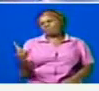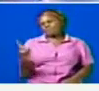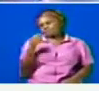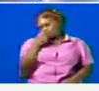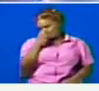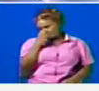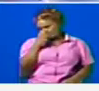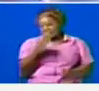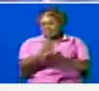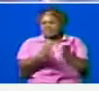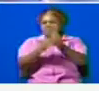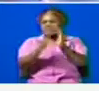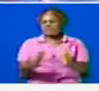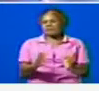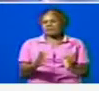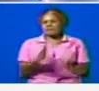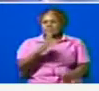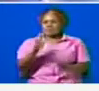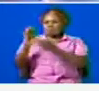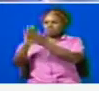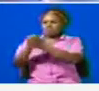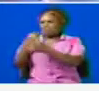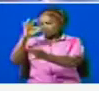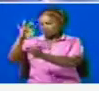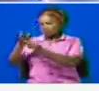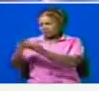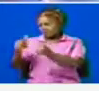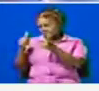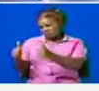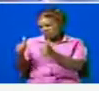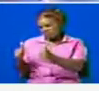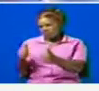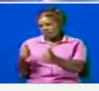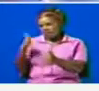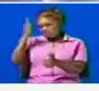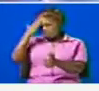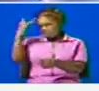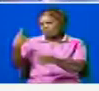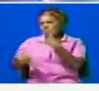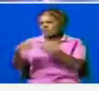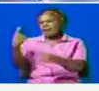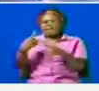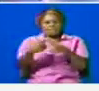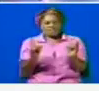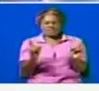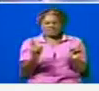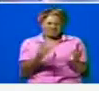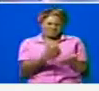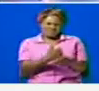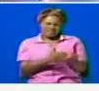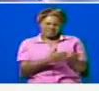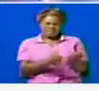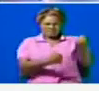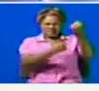Kuna baadhi ya viongozi kutoka upande wa Jubilee wanasema uchaguzi umefanyika, tunajua mshindi ni nani, lakini kuna wale ambao